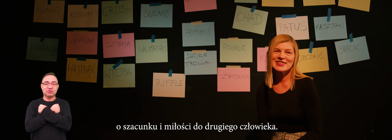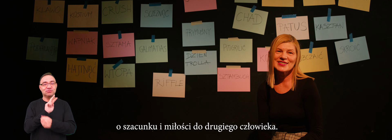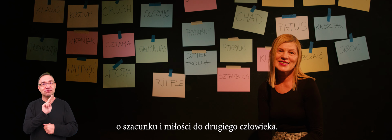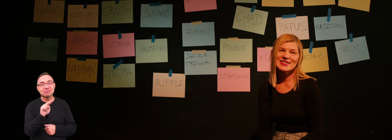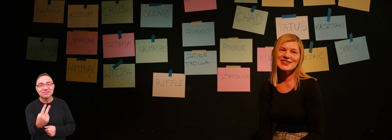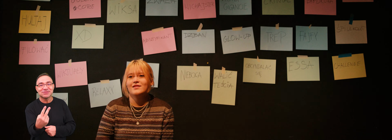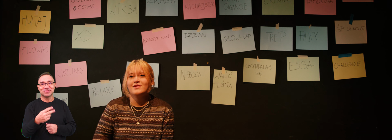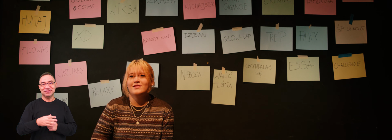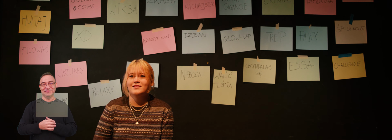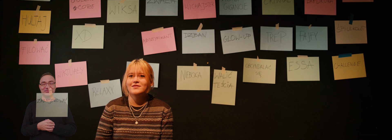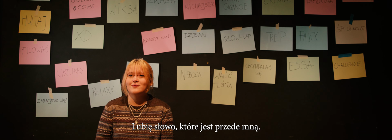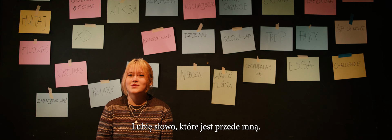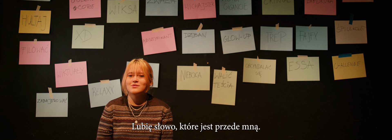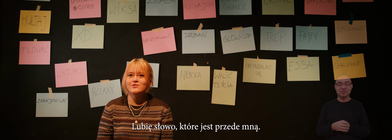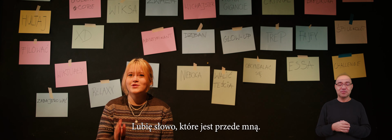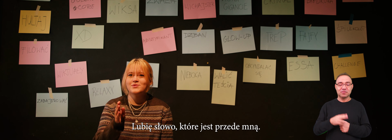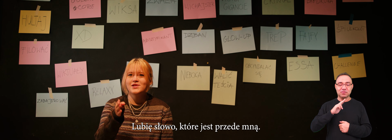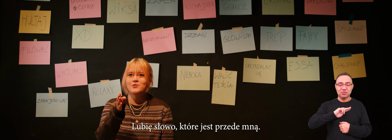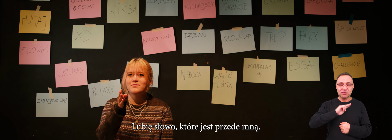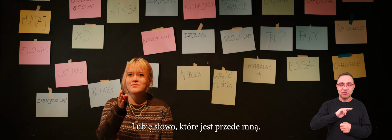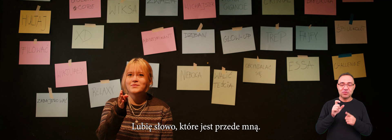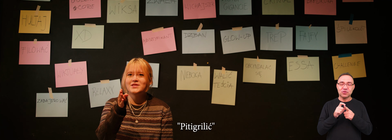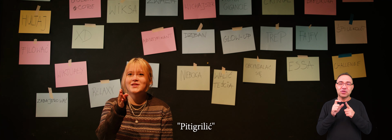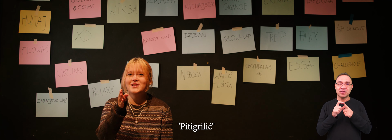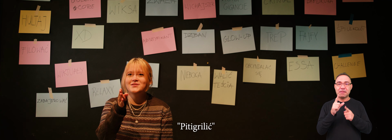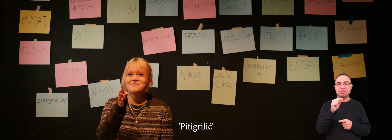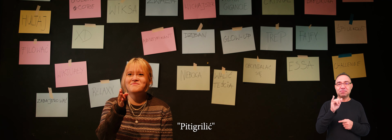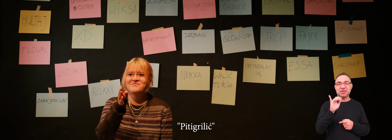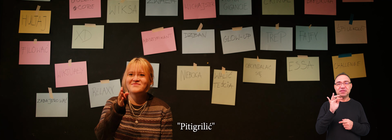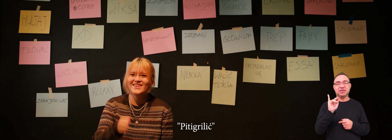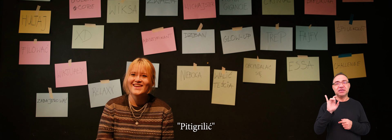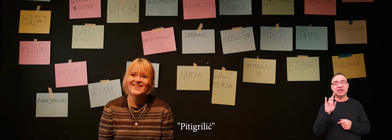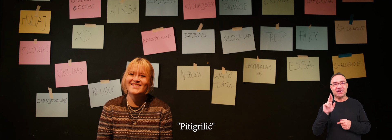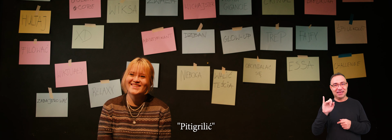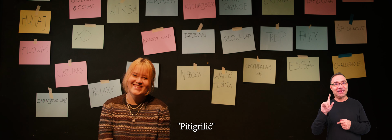człowieka. Lubię słowo, które jest przede mną. Pity grillić.